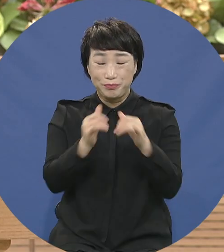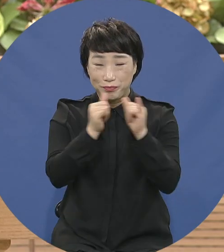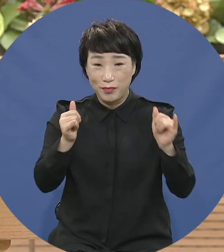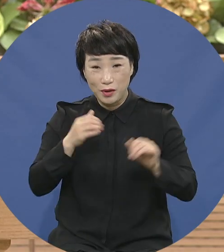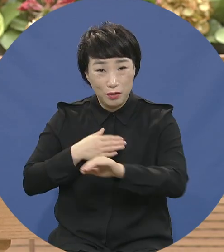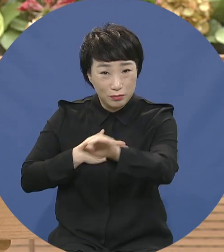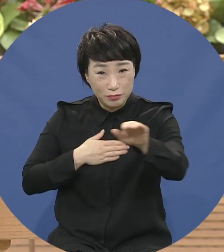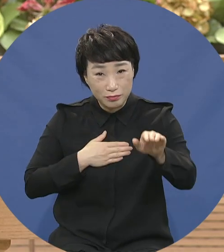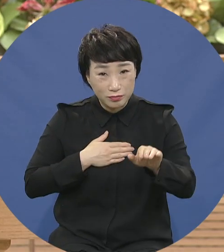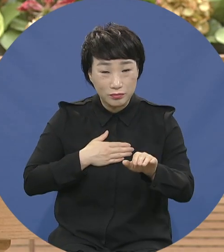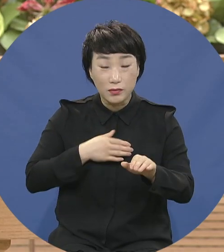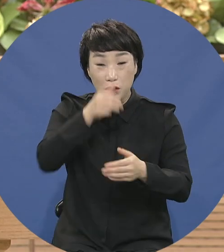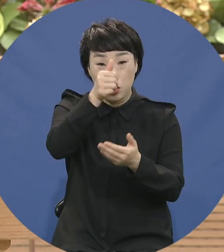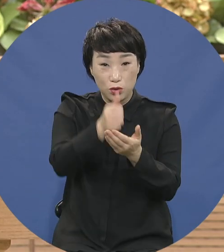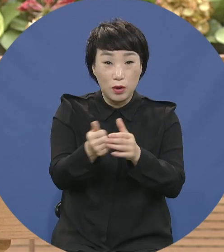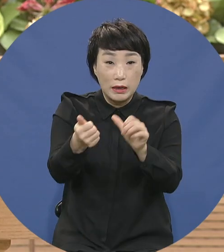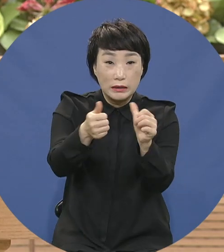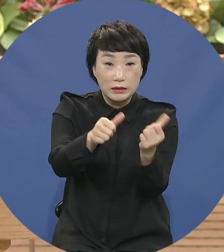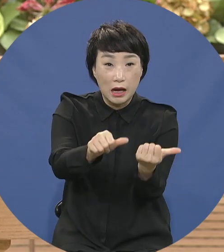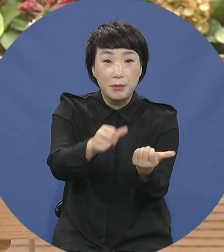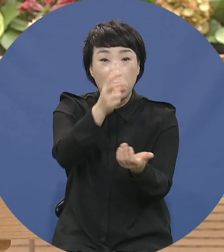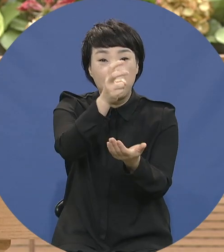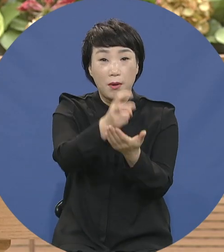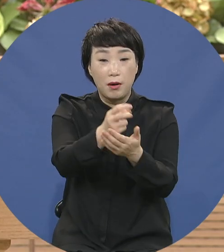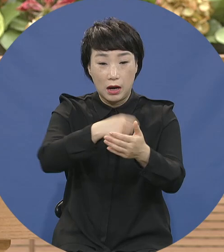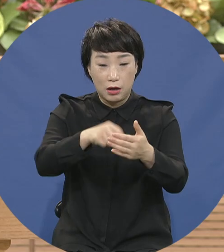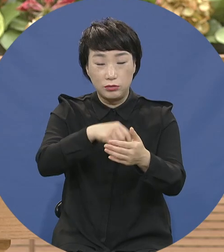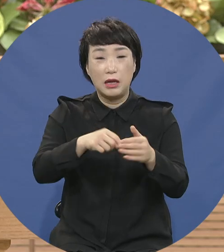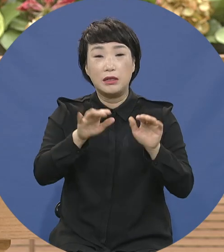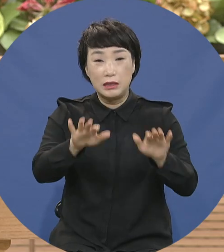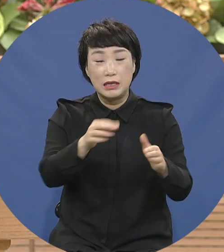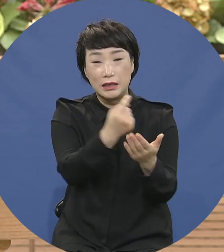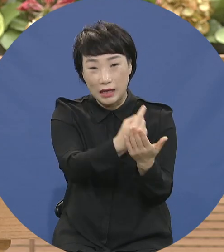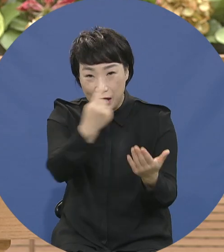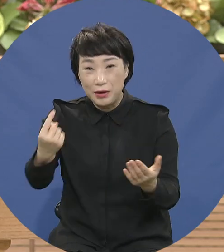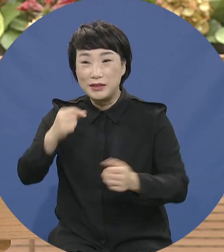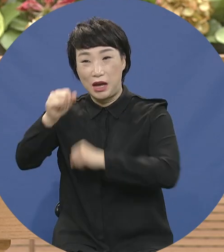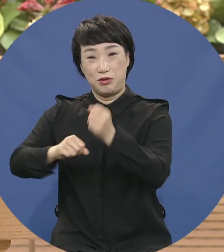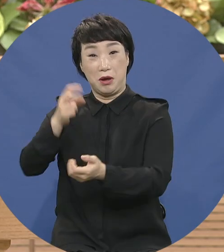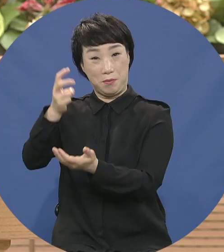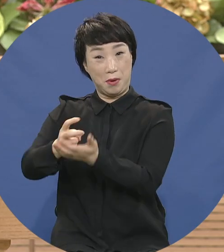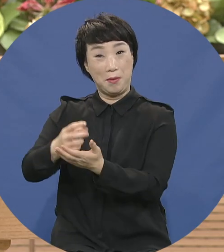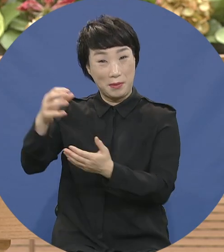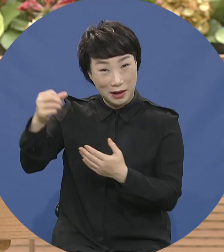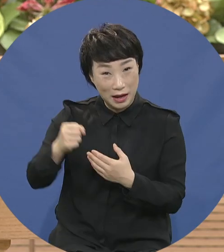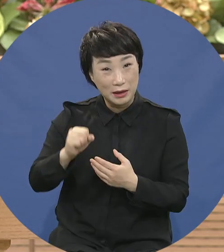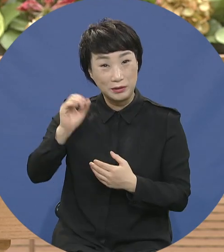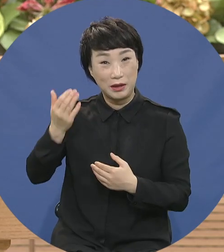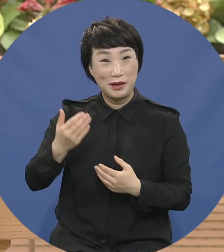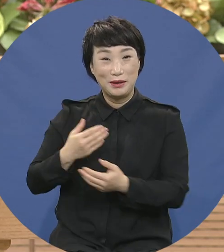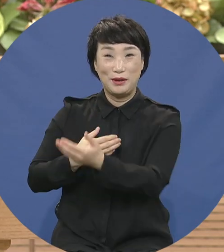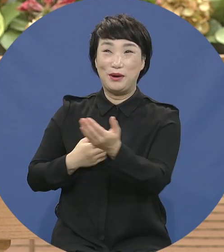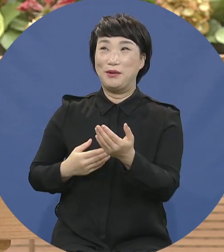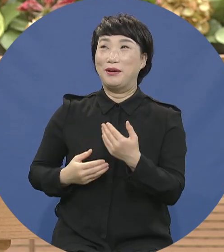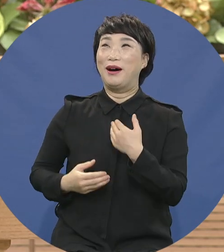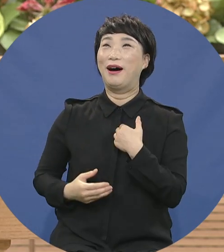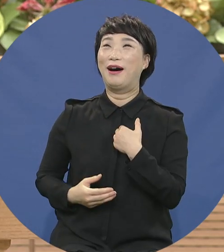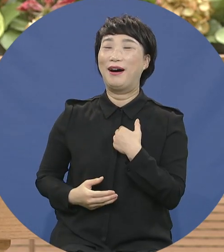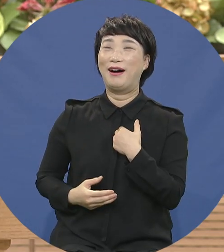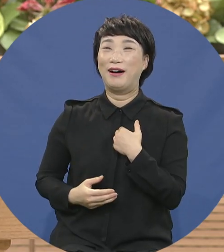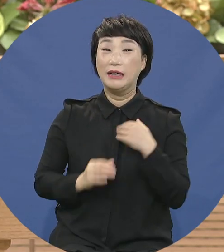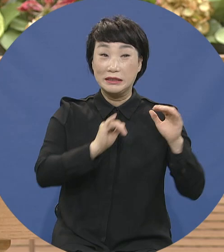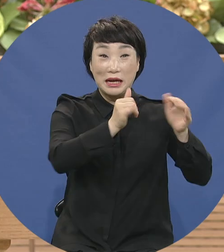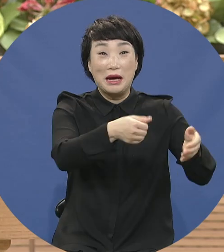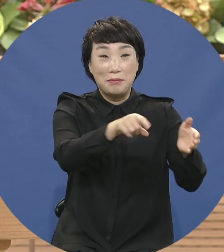인류는 죄와 사망의 법에서 자유한 법이 왔다 올 때